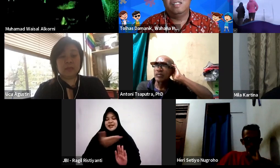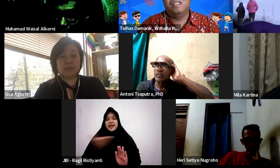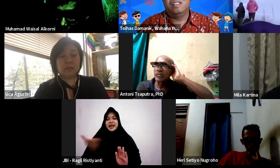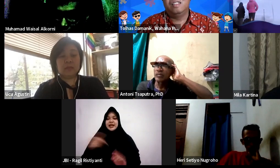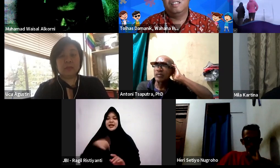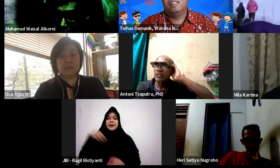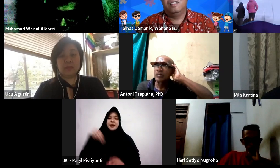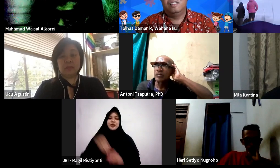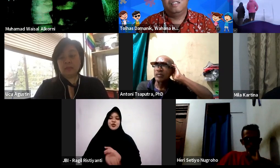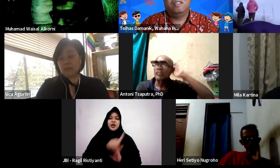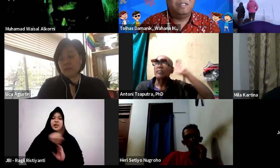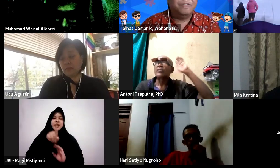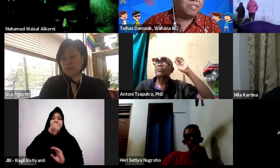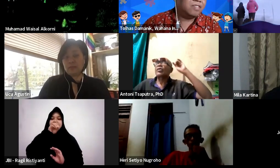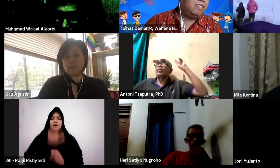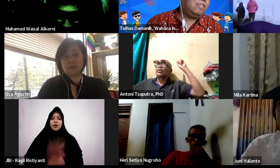tanya jawab aja silahkan